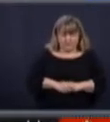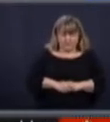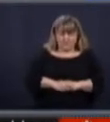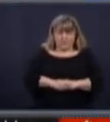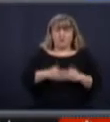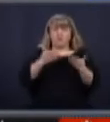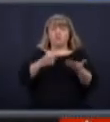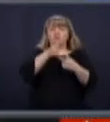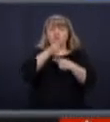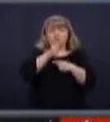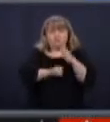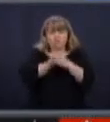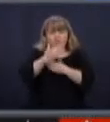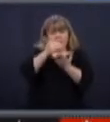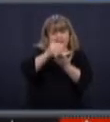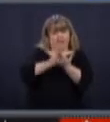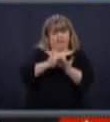étape.